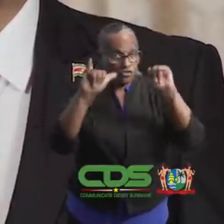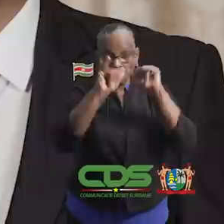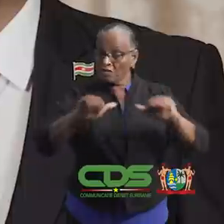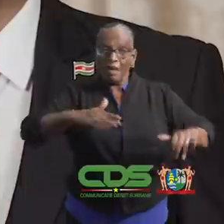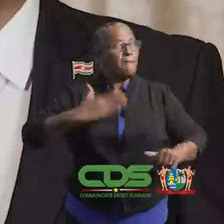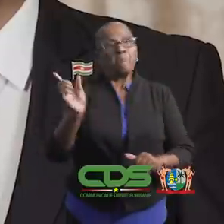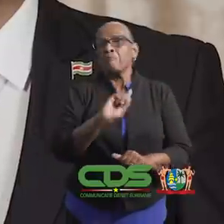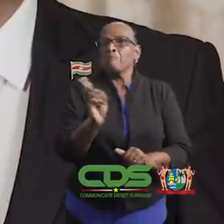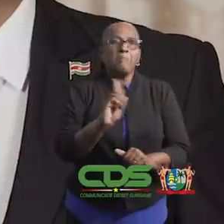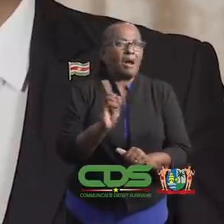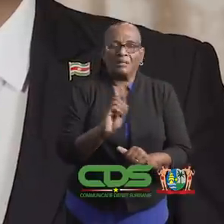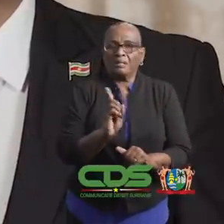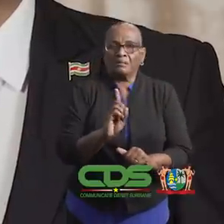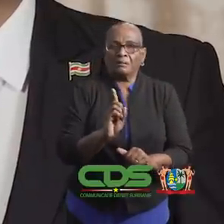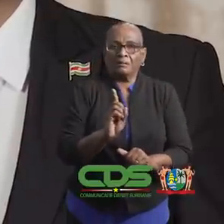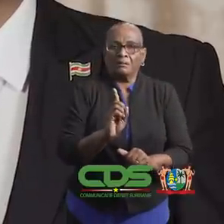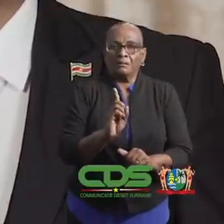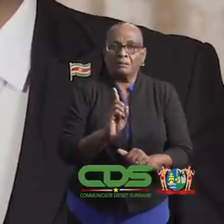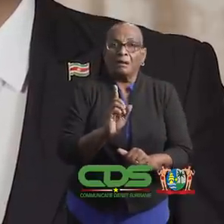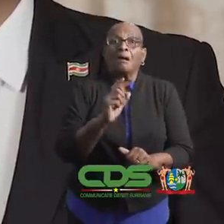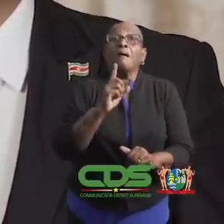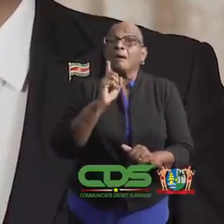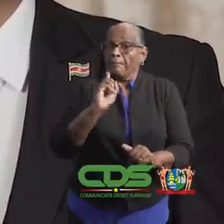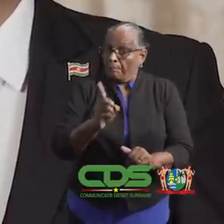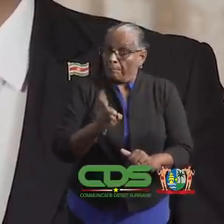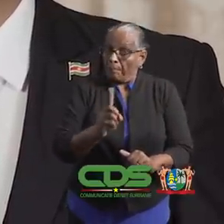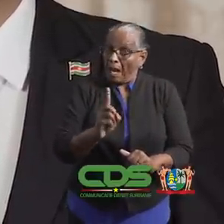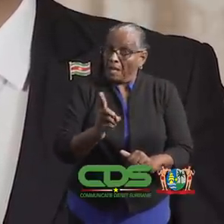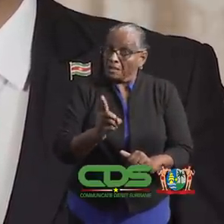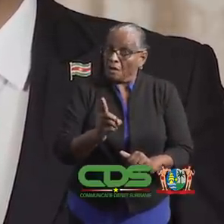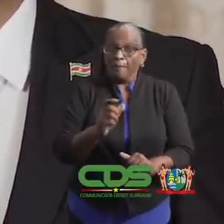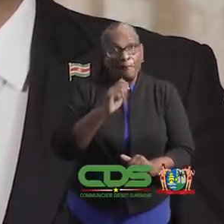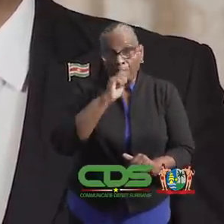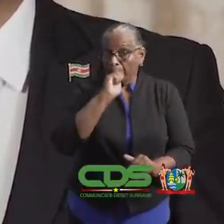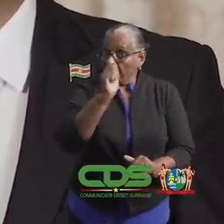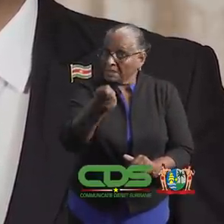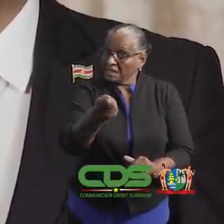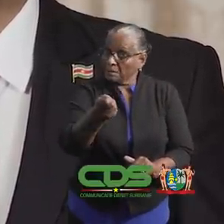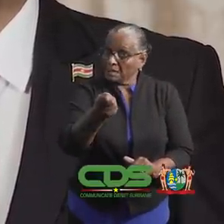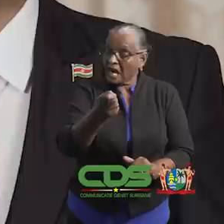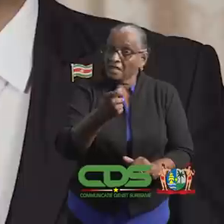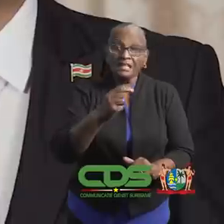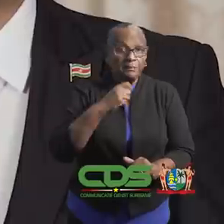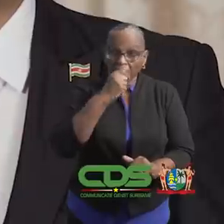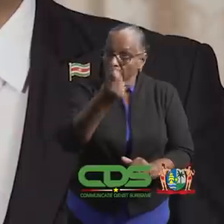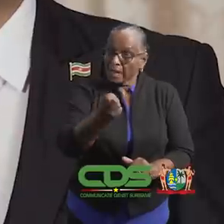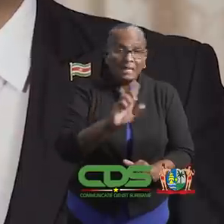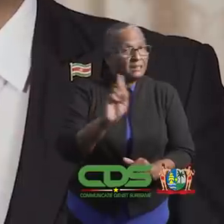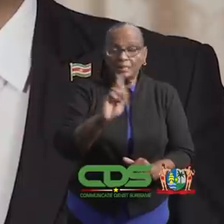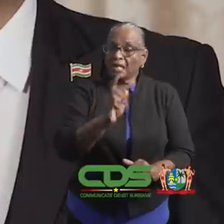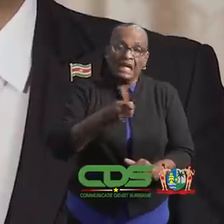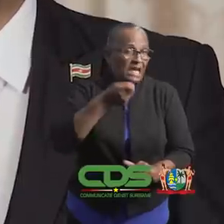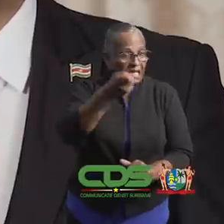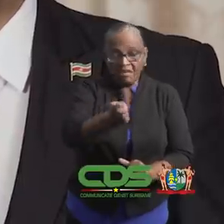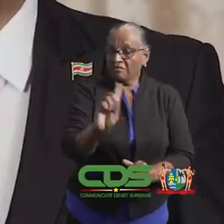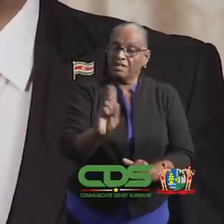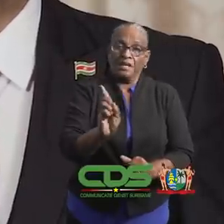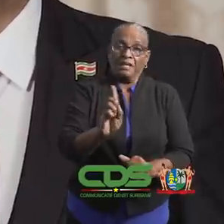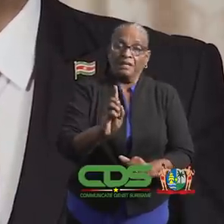houden. Hiervoor zal er helaas nog steeds geen dispensatie worden verleend. Maatregel